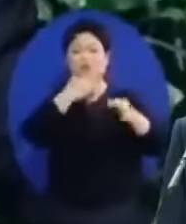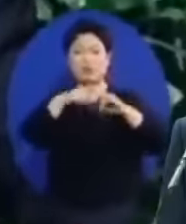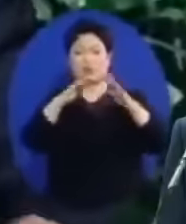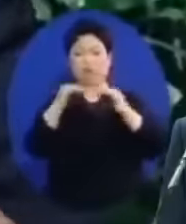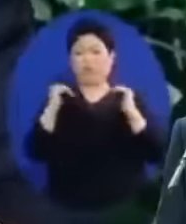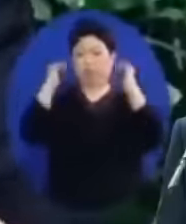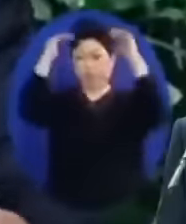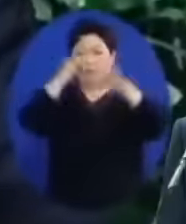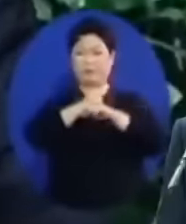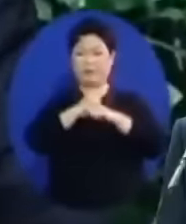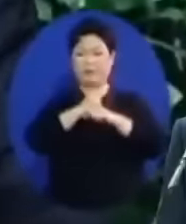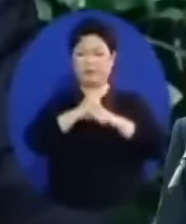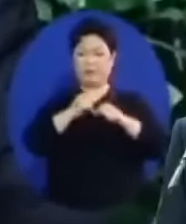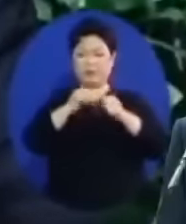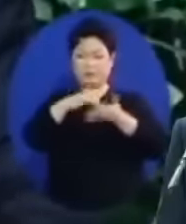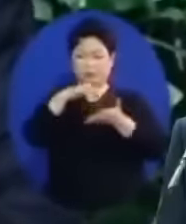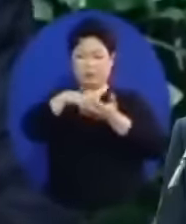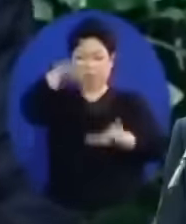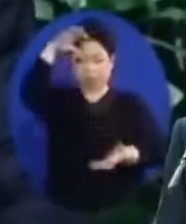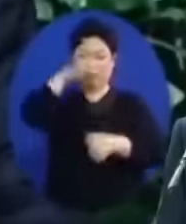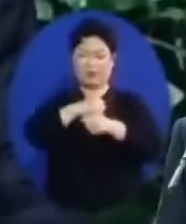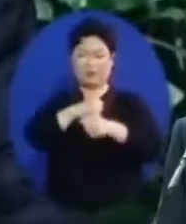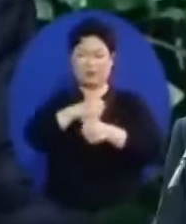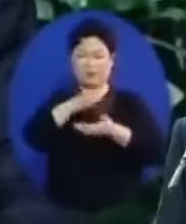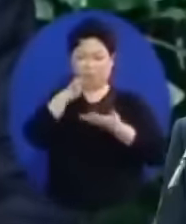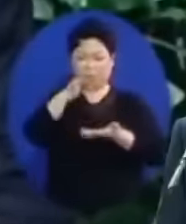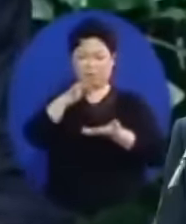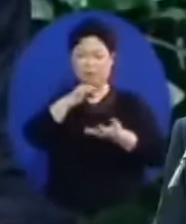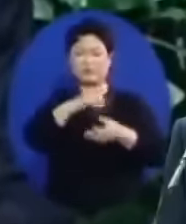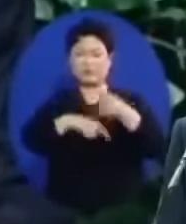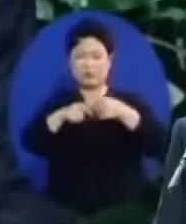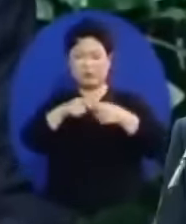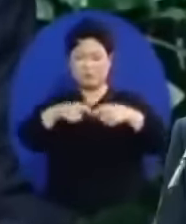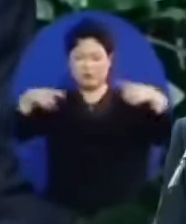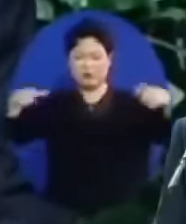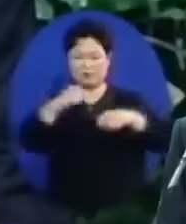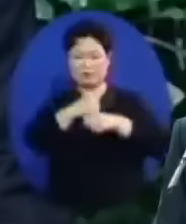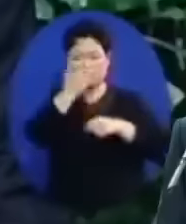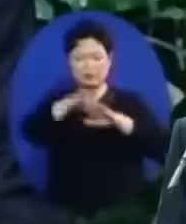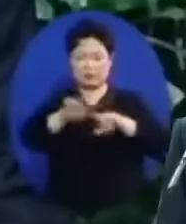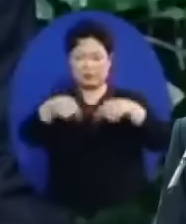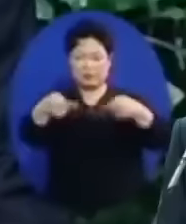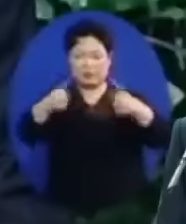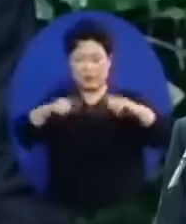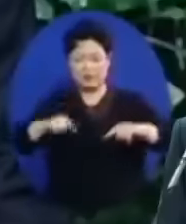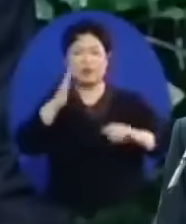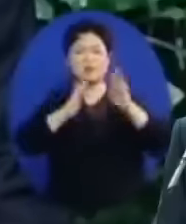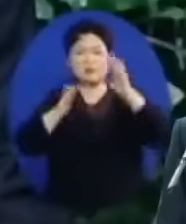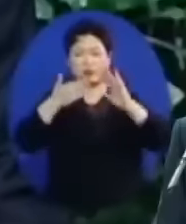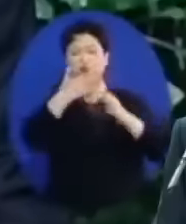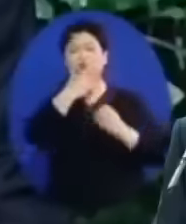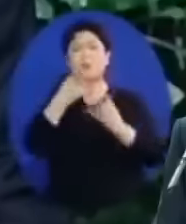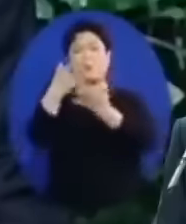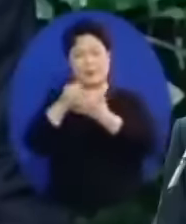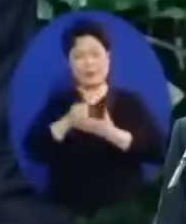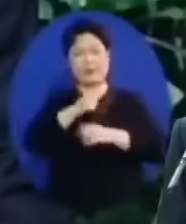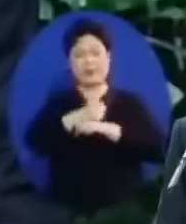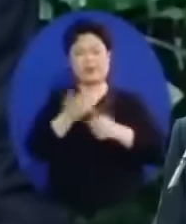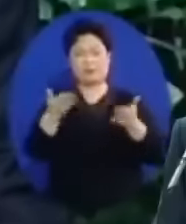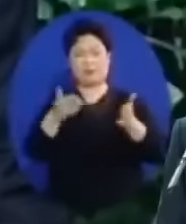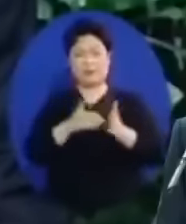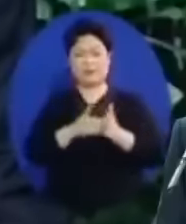것입니다. 수적으로 잘하고 물질적으로 잘하고 성도들이 들어오면 나가면 꼬를 얻고 축복을 받게 만들어주는